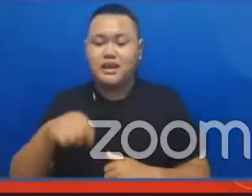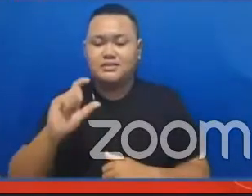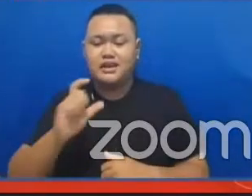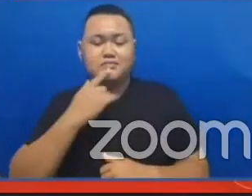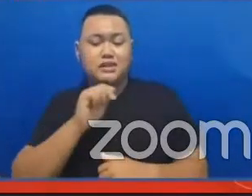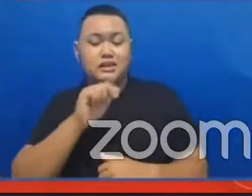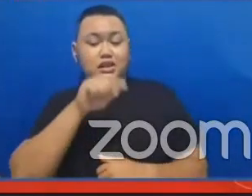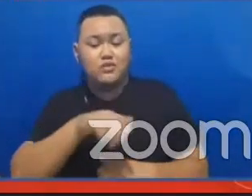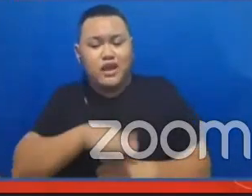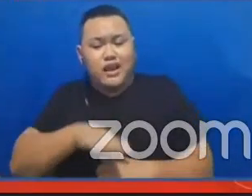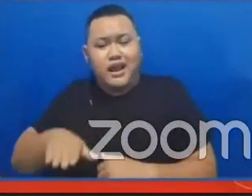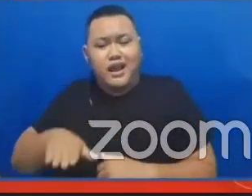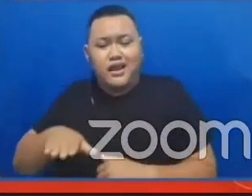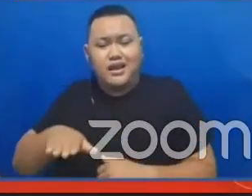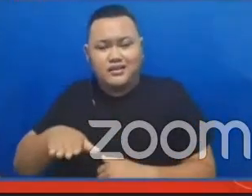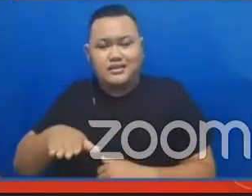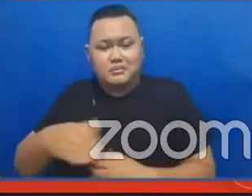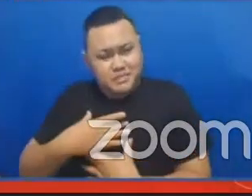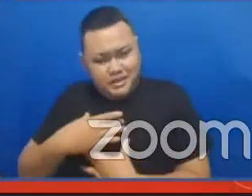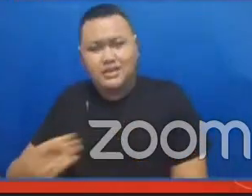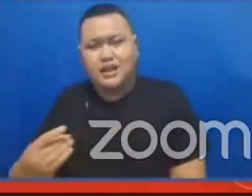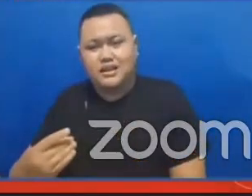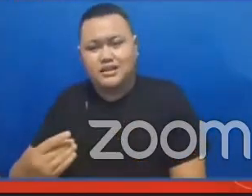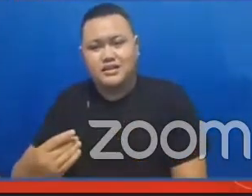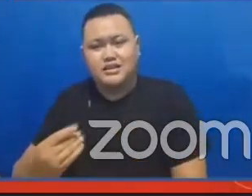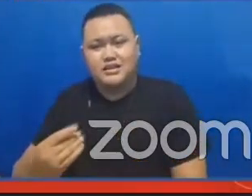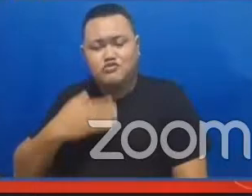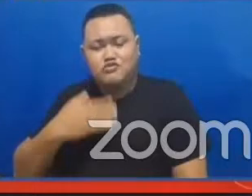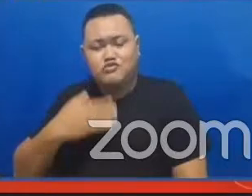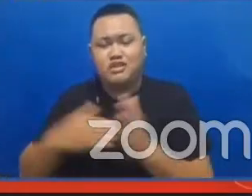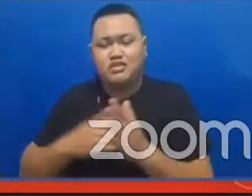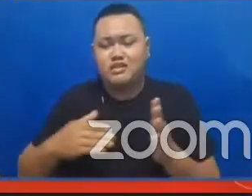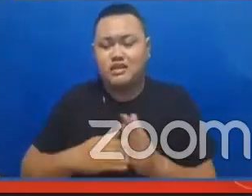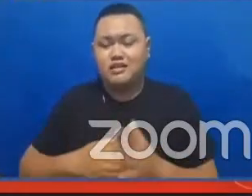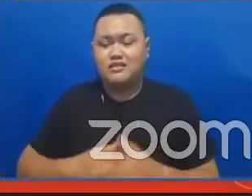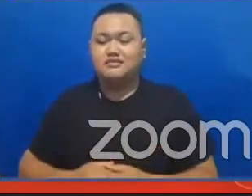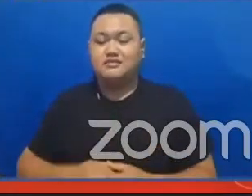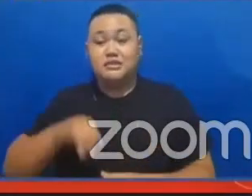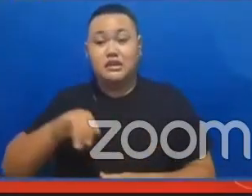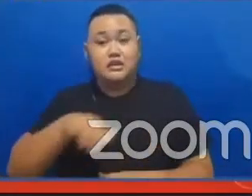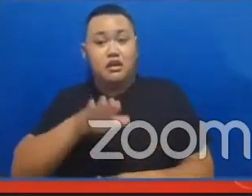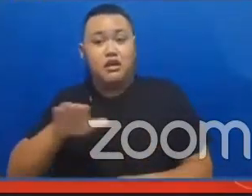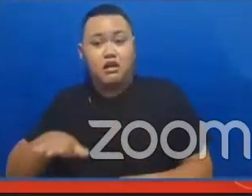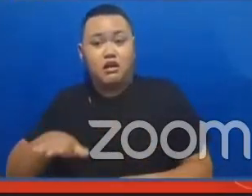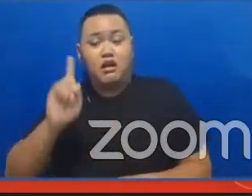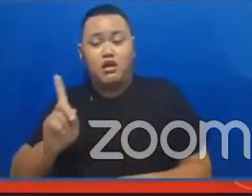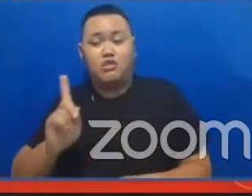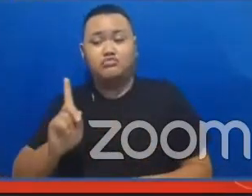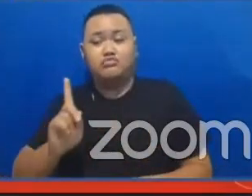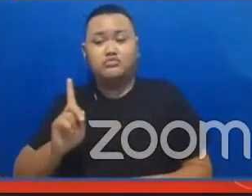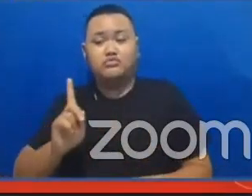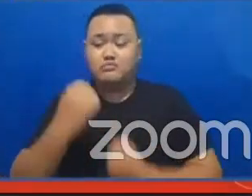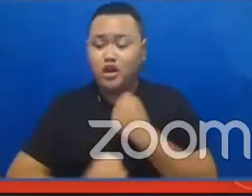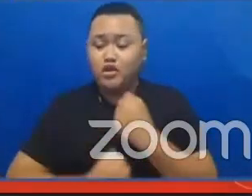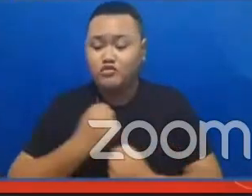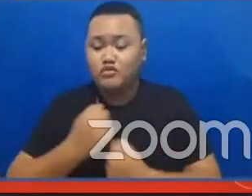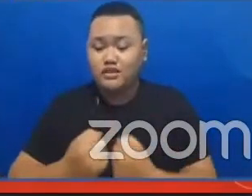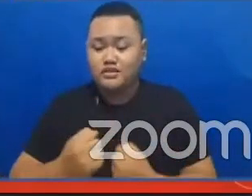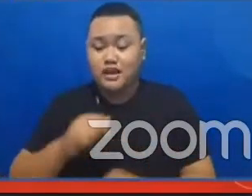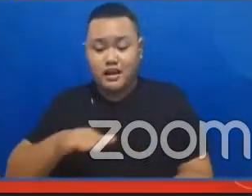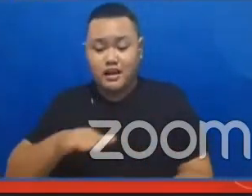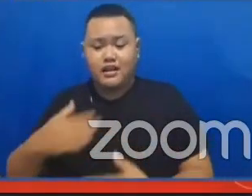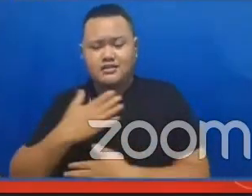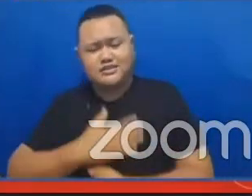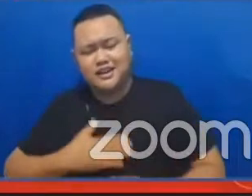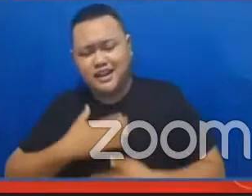demikian siswa kita akan cara tertantang, kemudian dia harus mengerjakan sesuatu dengan dia senangi.